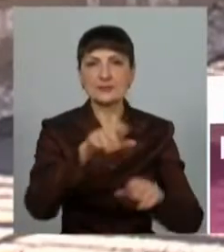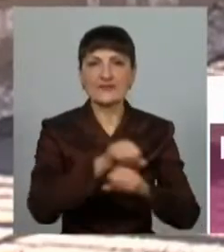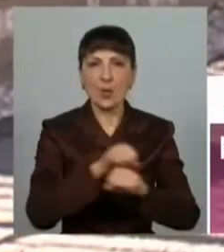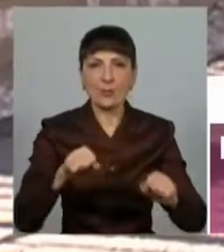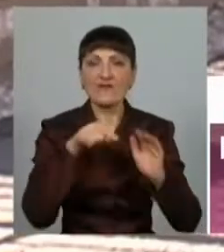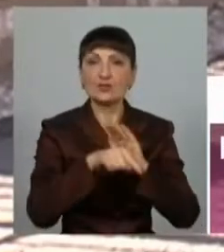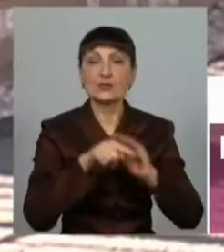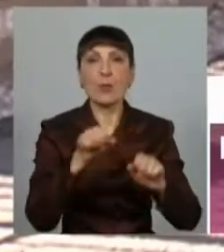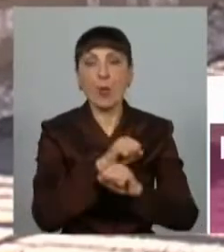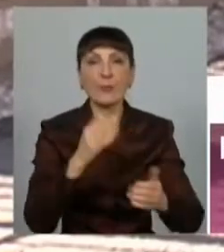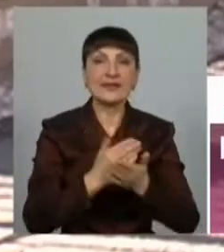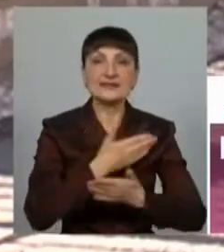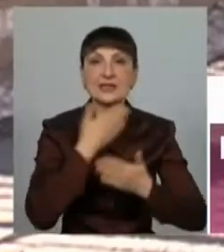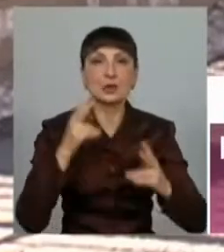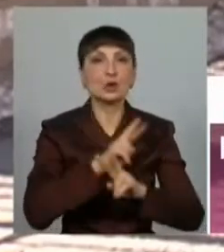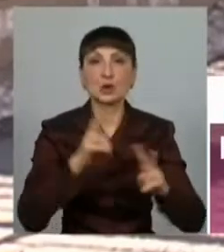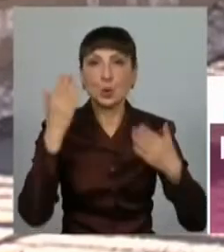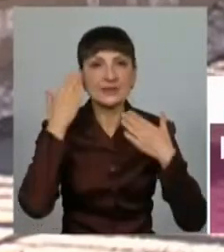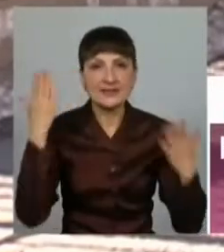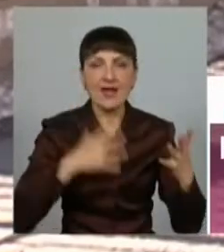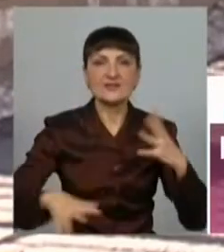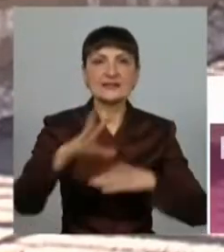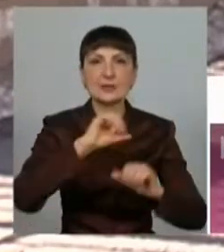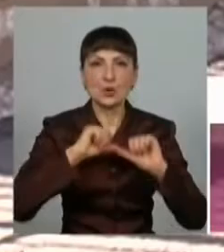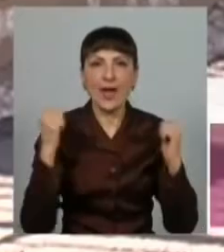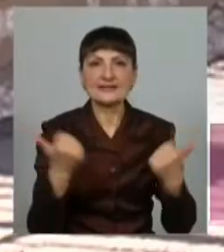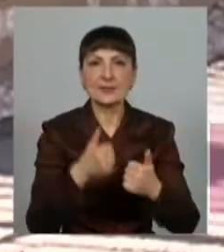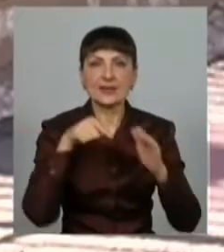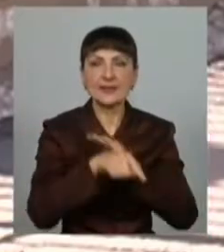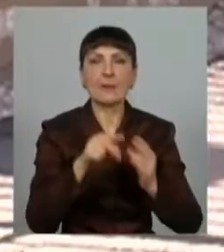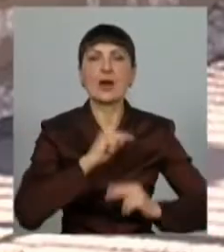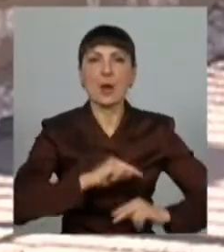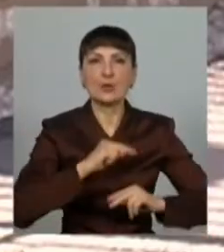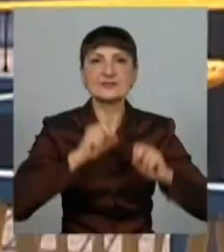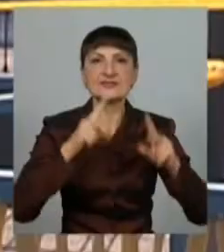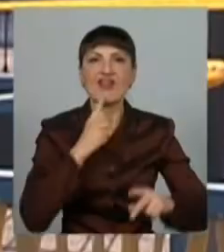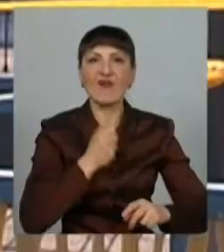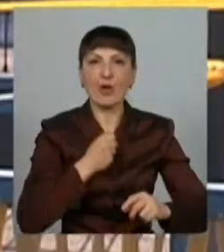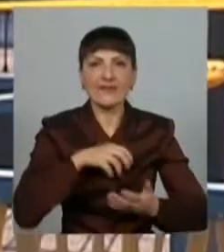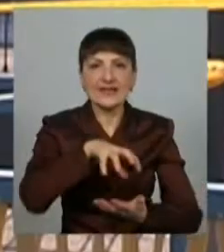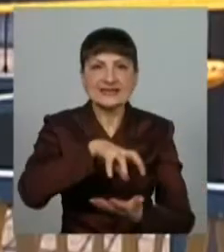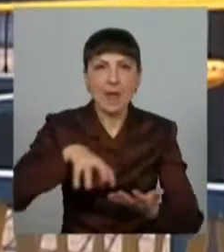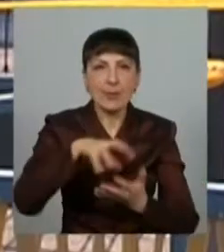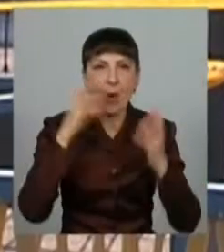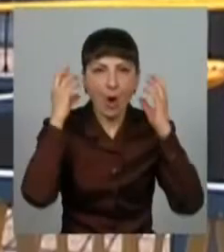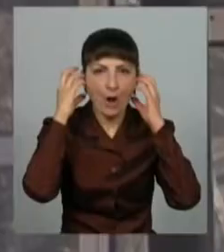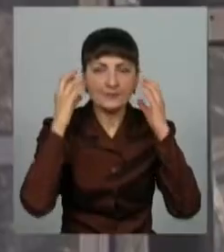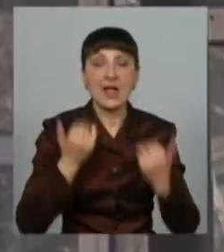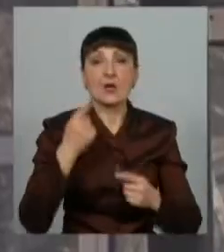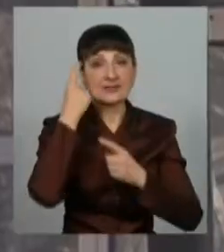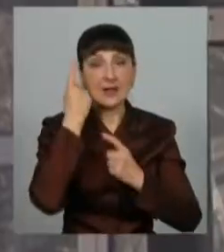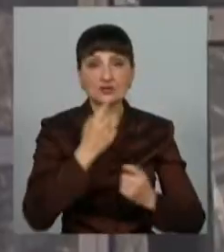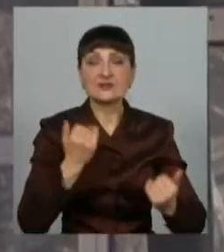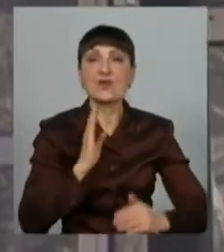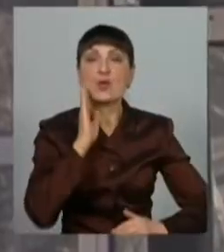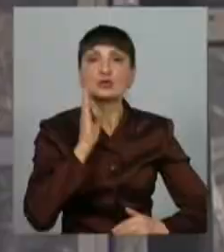внутри бомба, в точности никто не знает. Вся территория оцеплена, в здании работают саперы. Примерно с таких тревожных сообщений началось